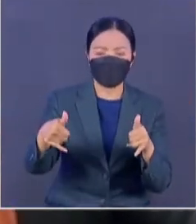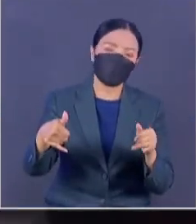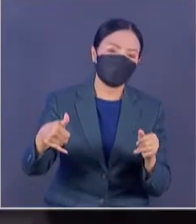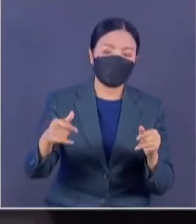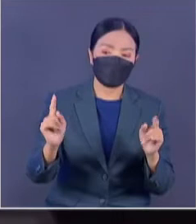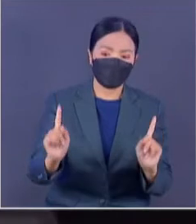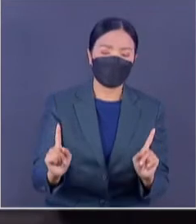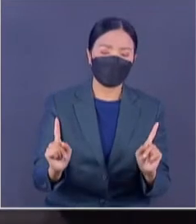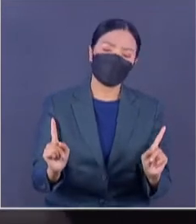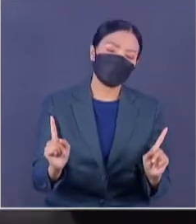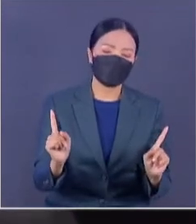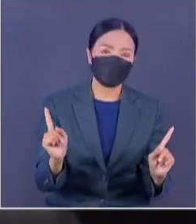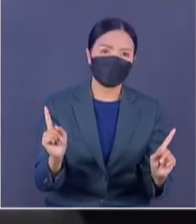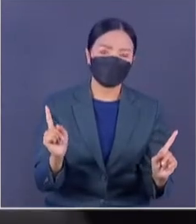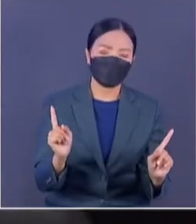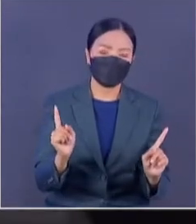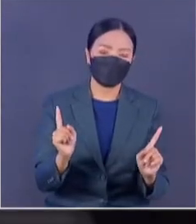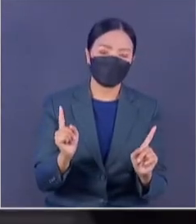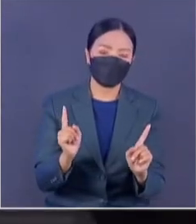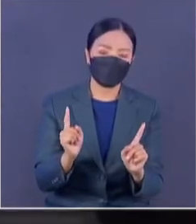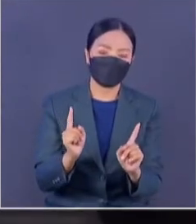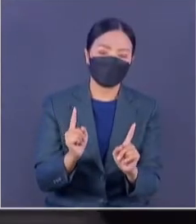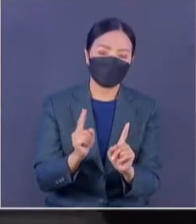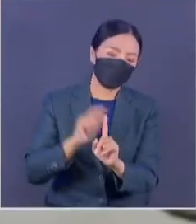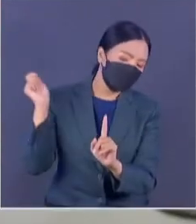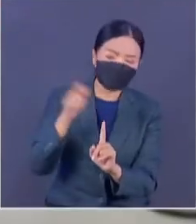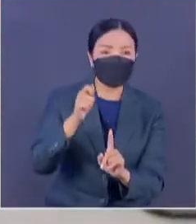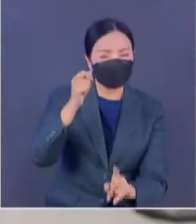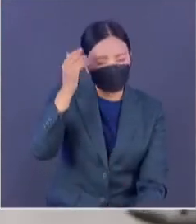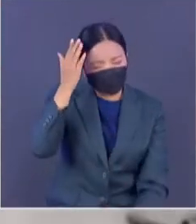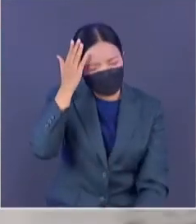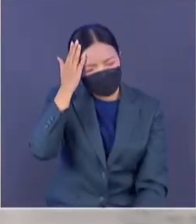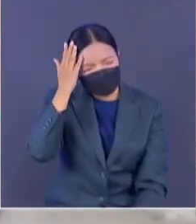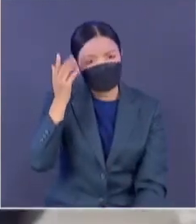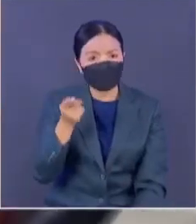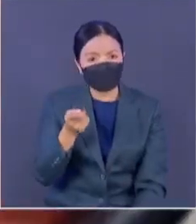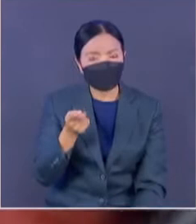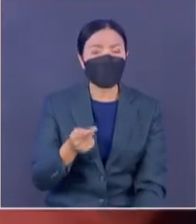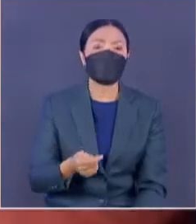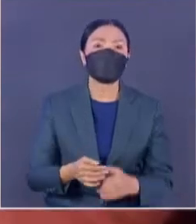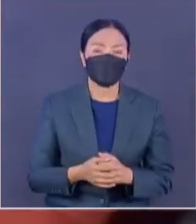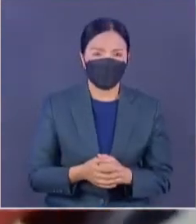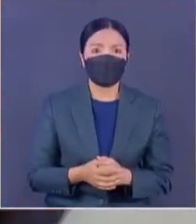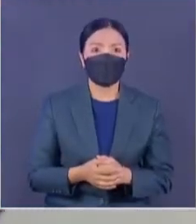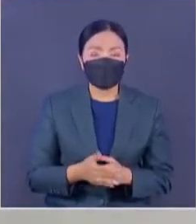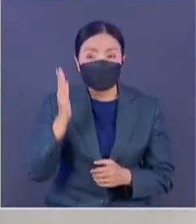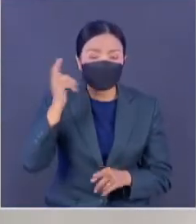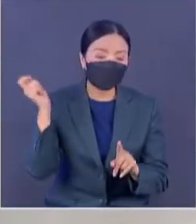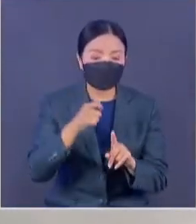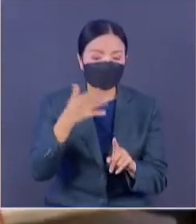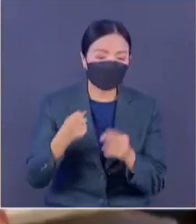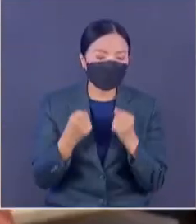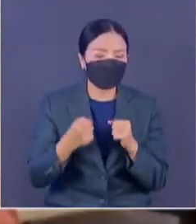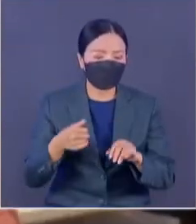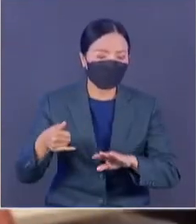ผ่านก็ถูกของแข็งตีเข้าที่กลางศีรษะจนมึนหัวไปเลยนะคะคนร้ายหลังจากที่ก่อเหตุก็รีบวิ่งหนีลงสะพานไปเล